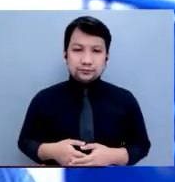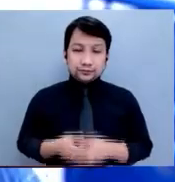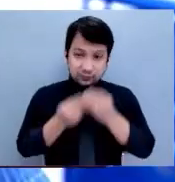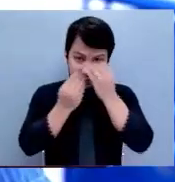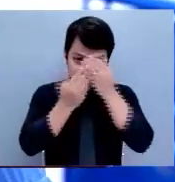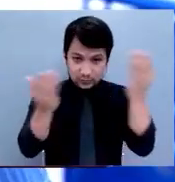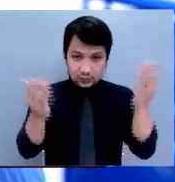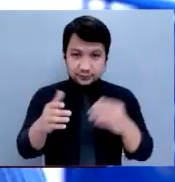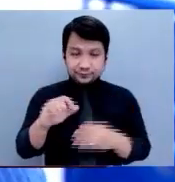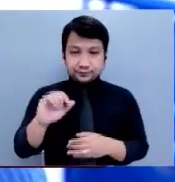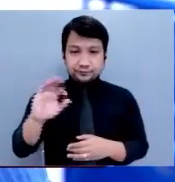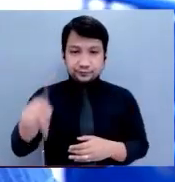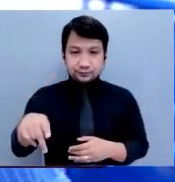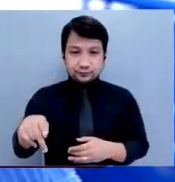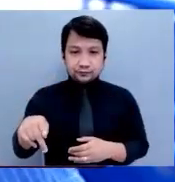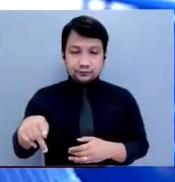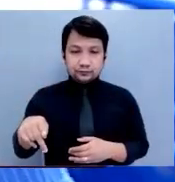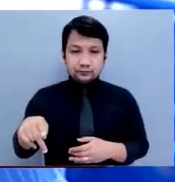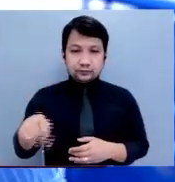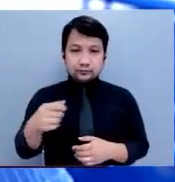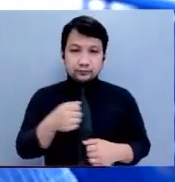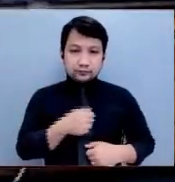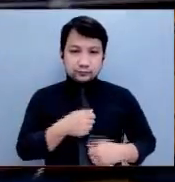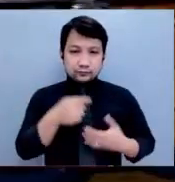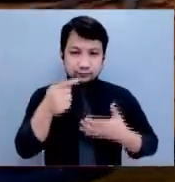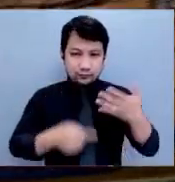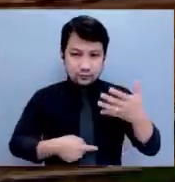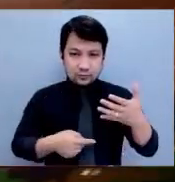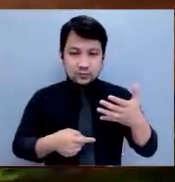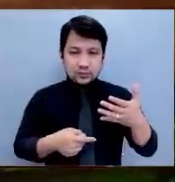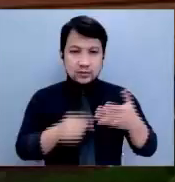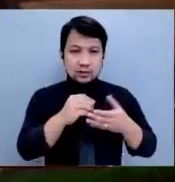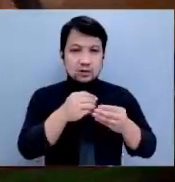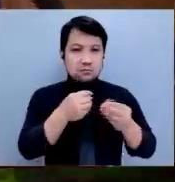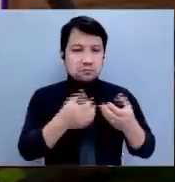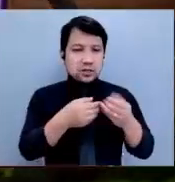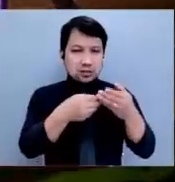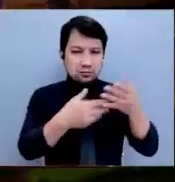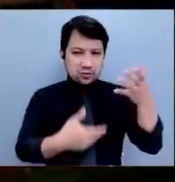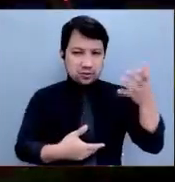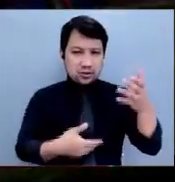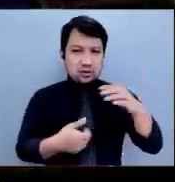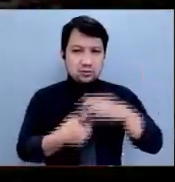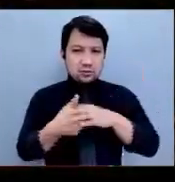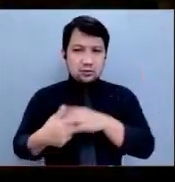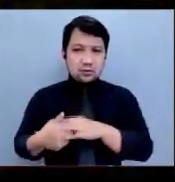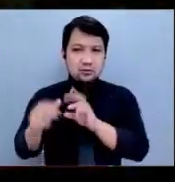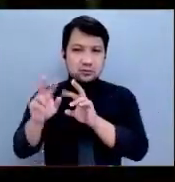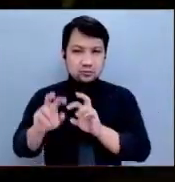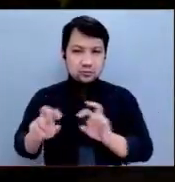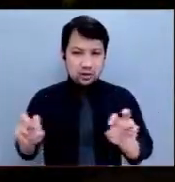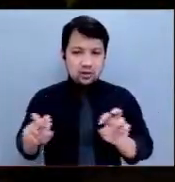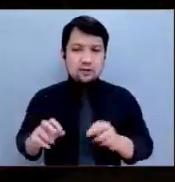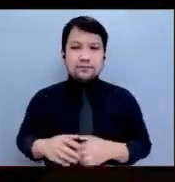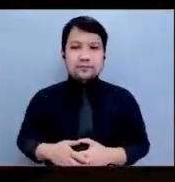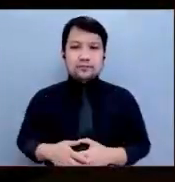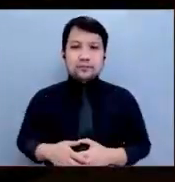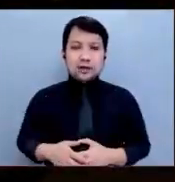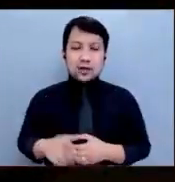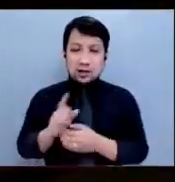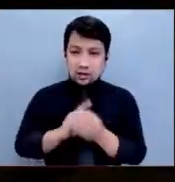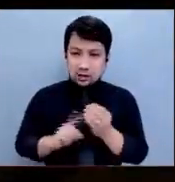AFP office enlisted personnel. Marami pong lumalabas ngayon sa investigasyon. Of course,